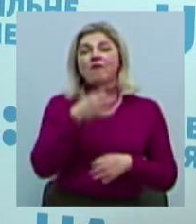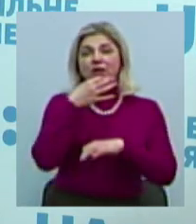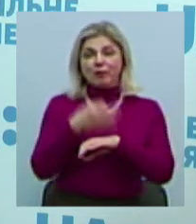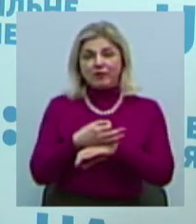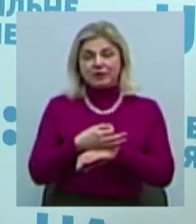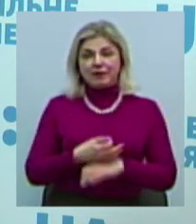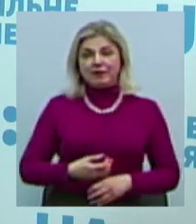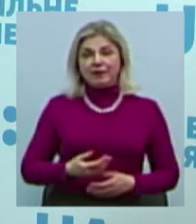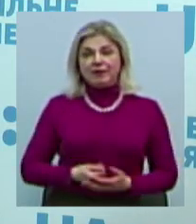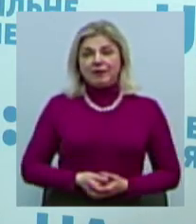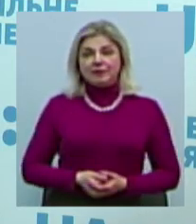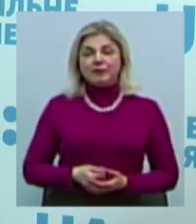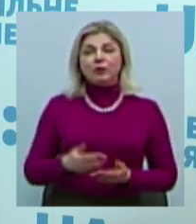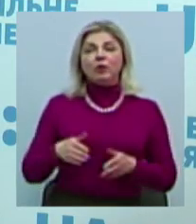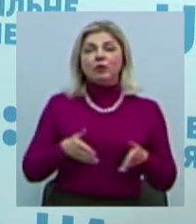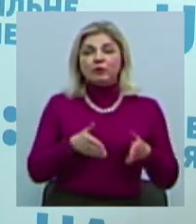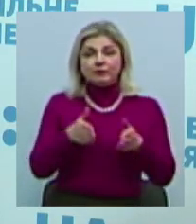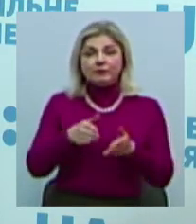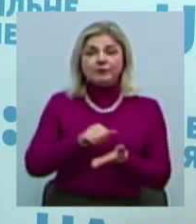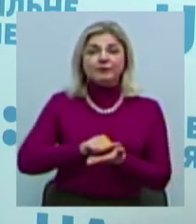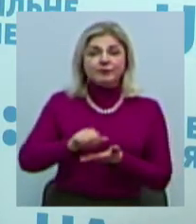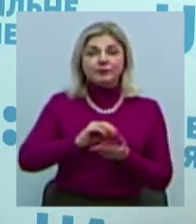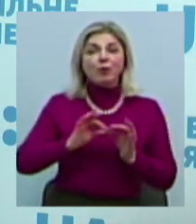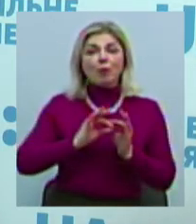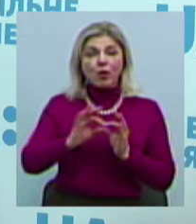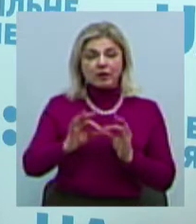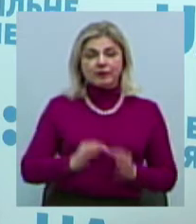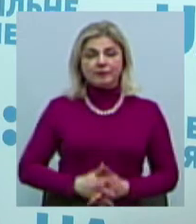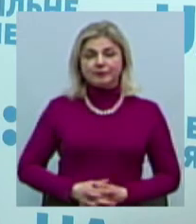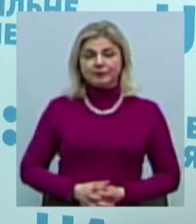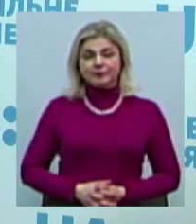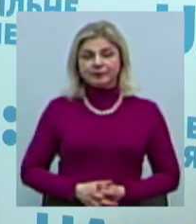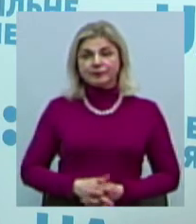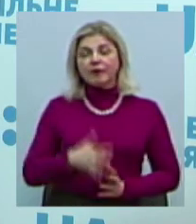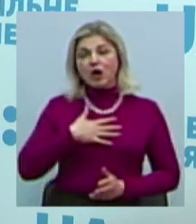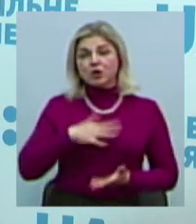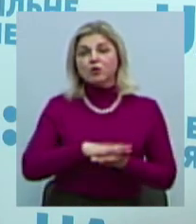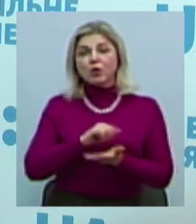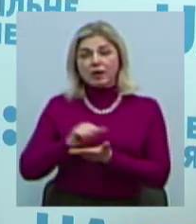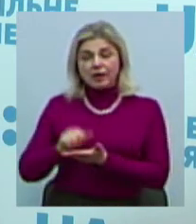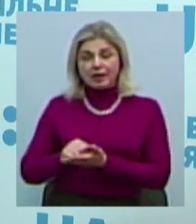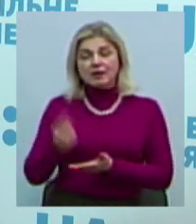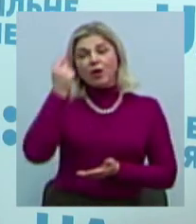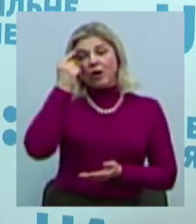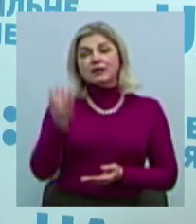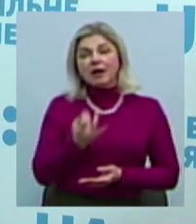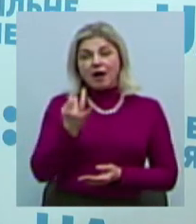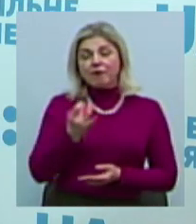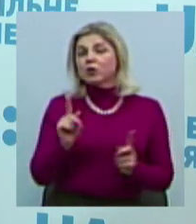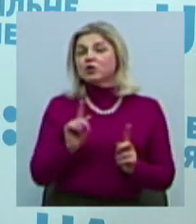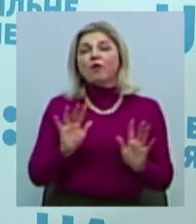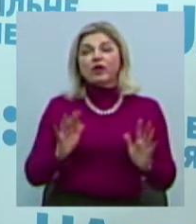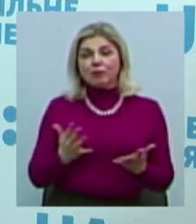ремонтувати дорожне покриття. Олександр Гордієнко і Валентина Гурова поцікавились, що відбувається і чому відбувається